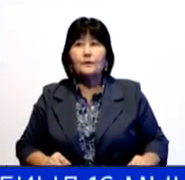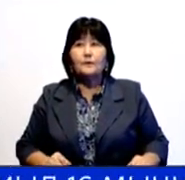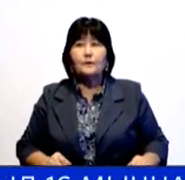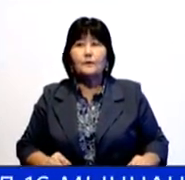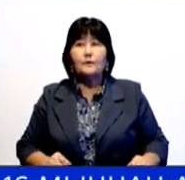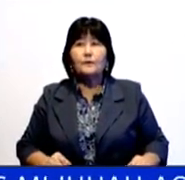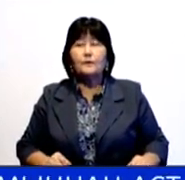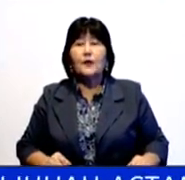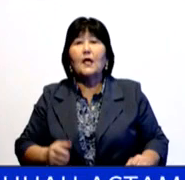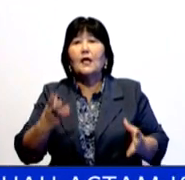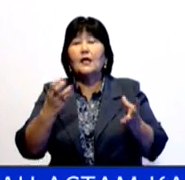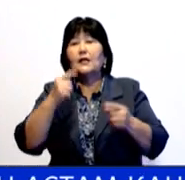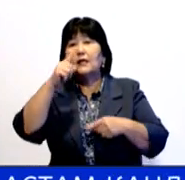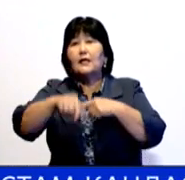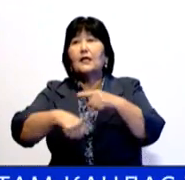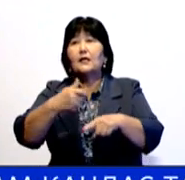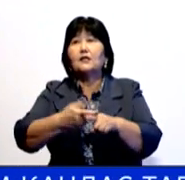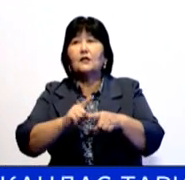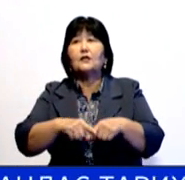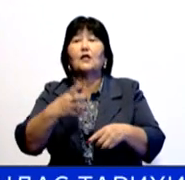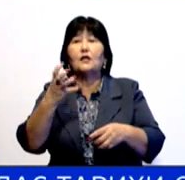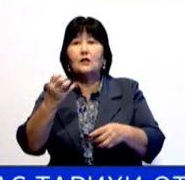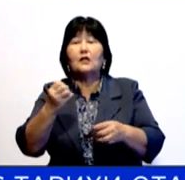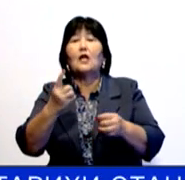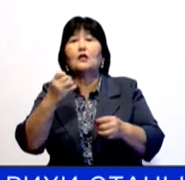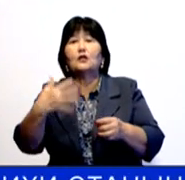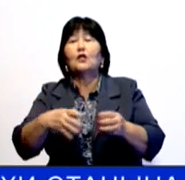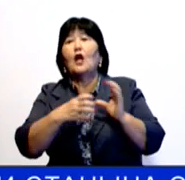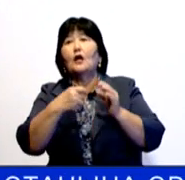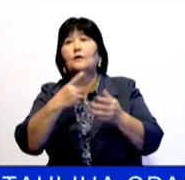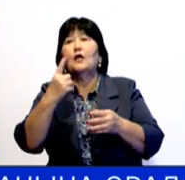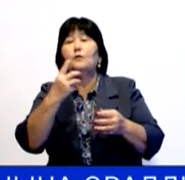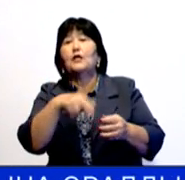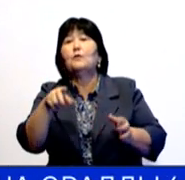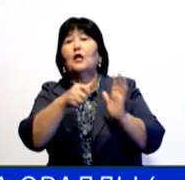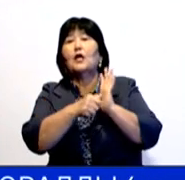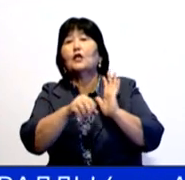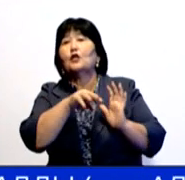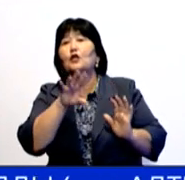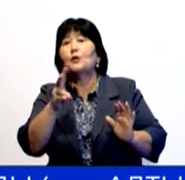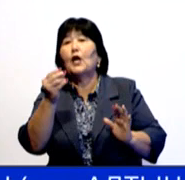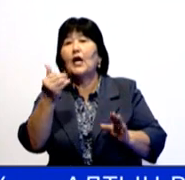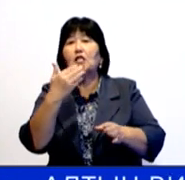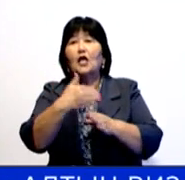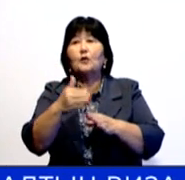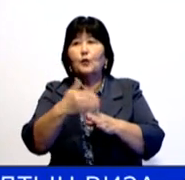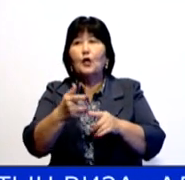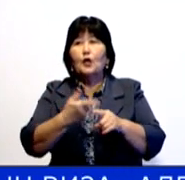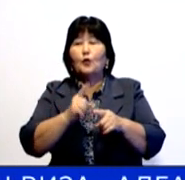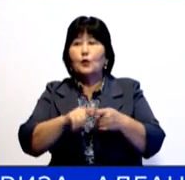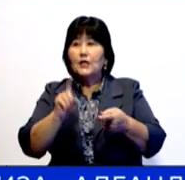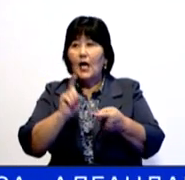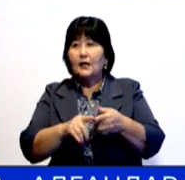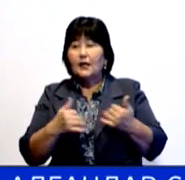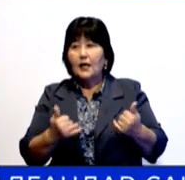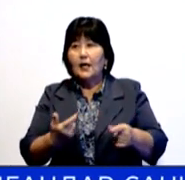Биылғы жылда тағы да 150 автобус алуға 1 миллиард 600 миллион теңге қаражат бөлдік. Осы арқылы қазір